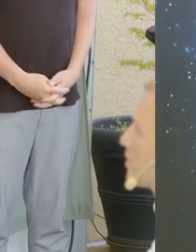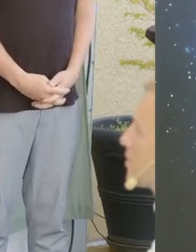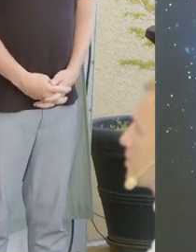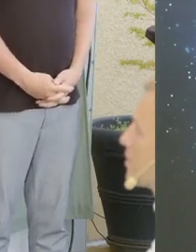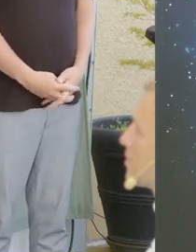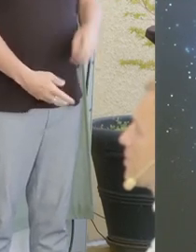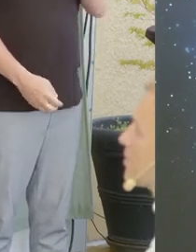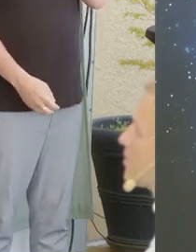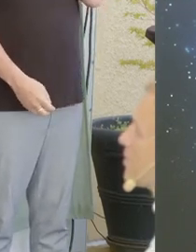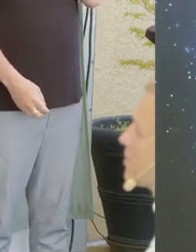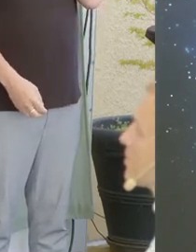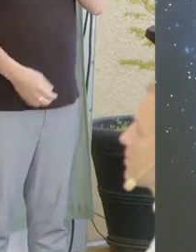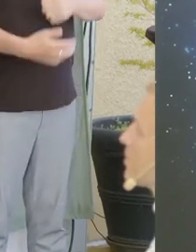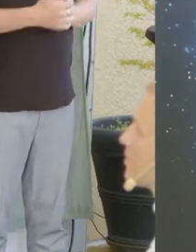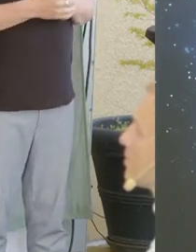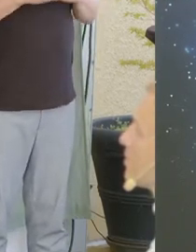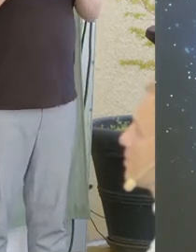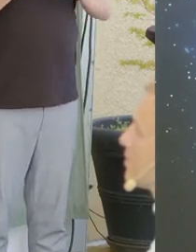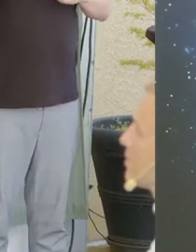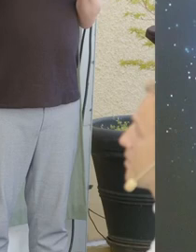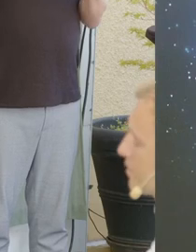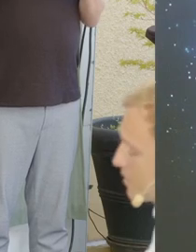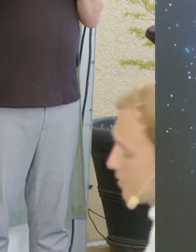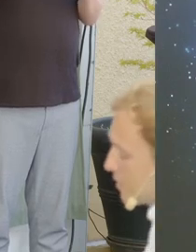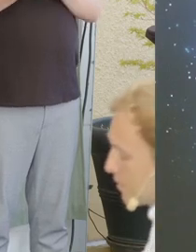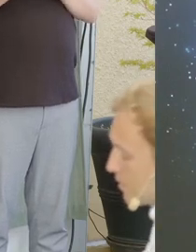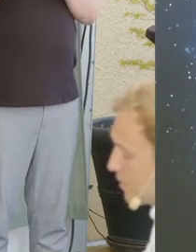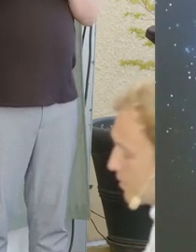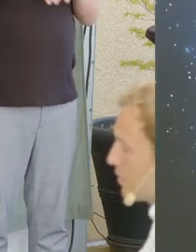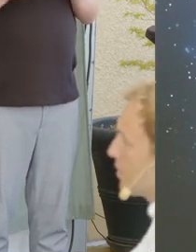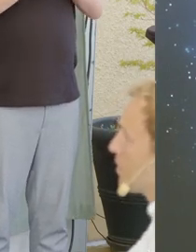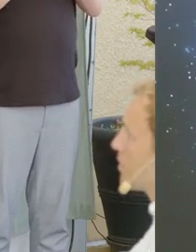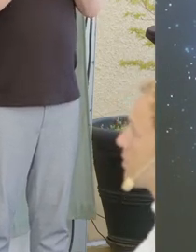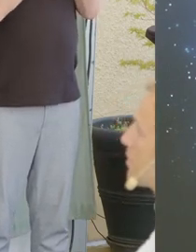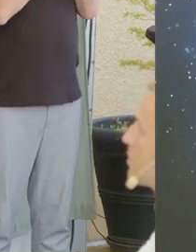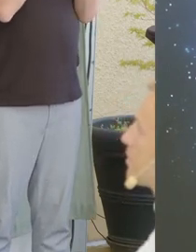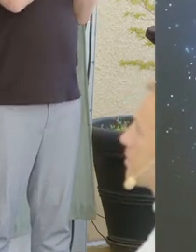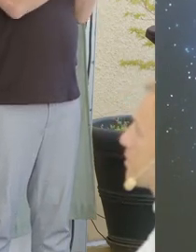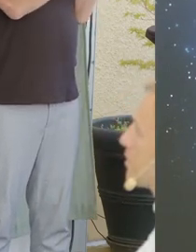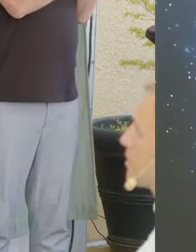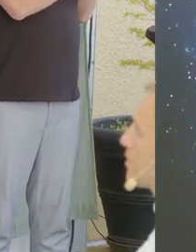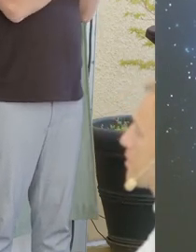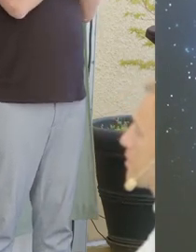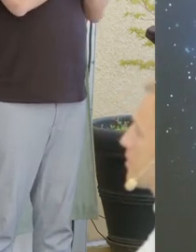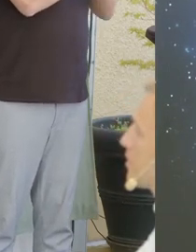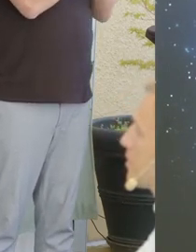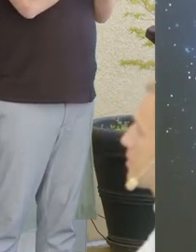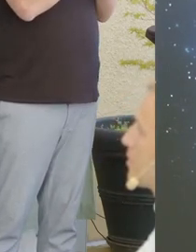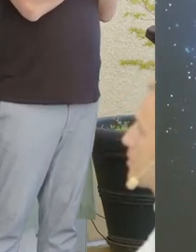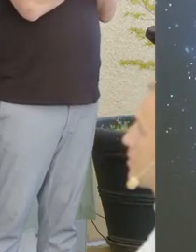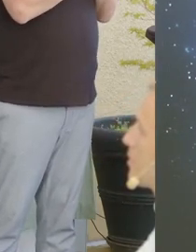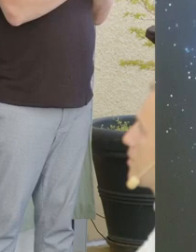Från årsskiftet så har Sverige en uppdaterad upphovsrättslagstiftning, för vi har implementerat det så kallade DSM-direktivet i